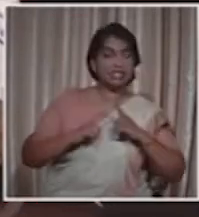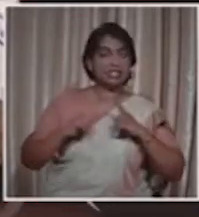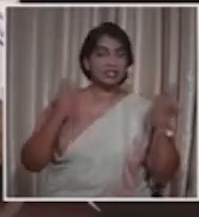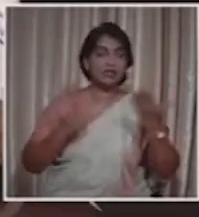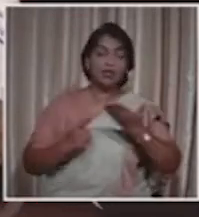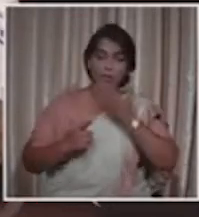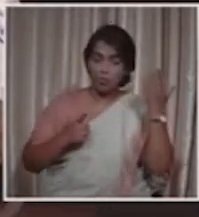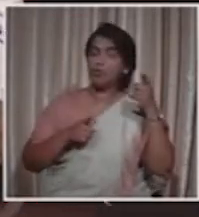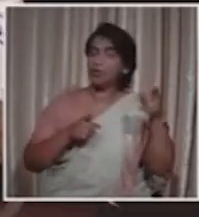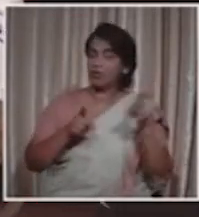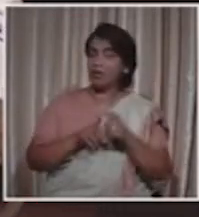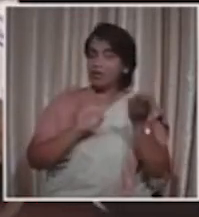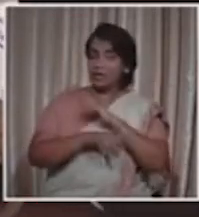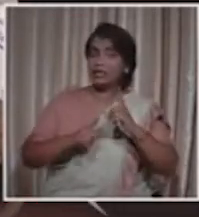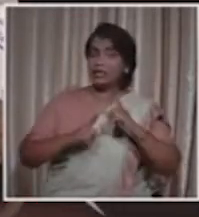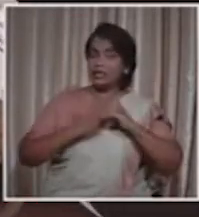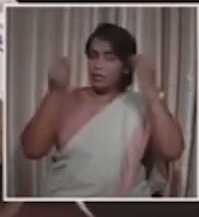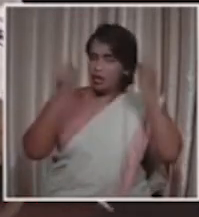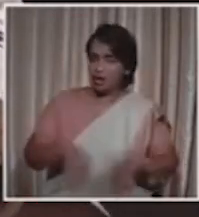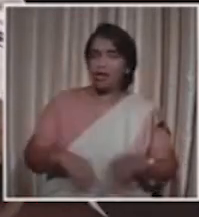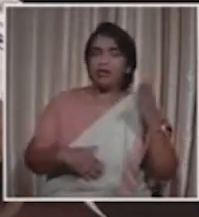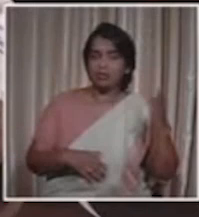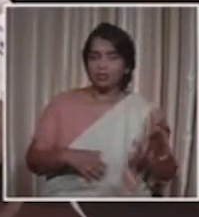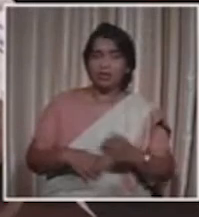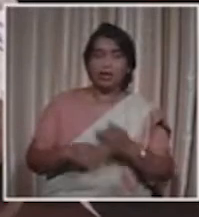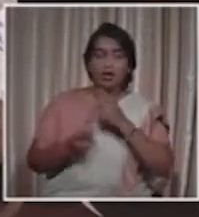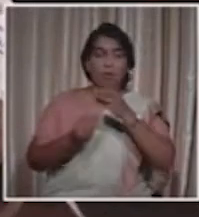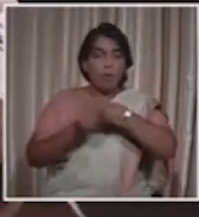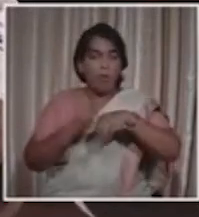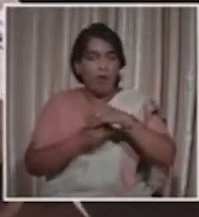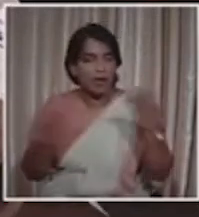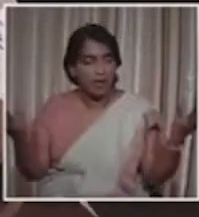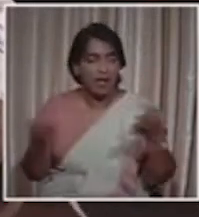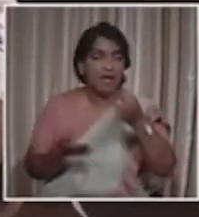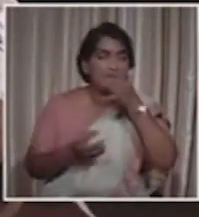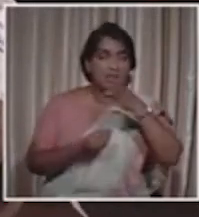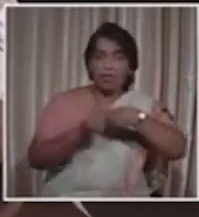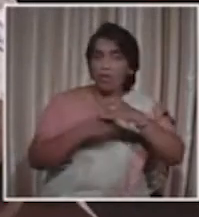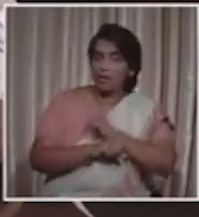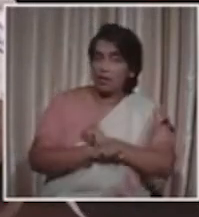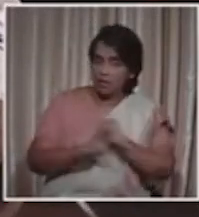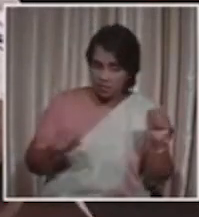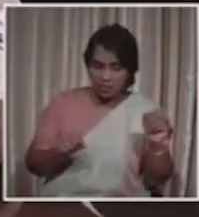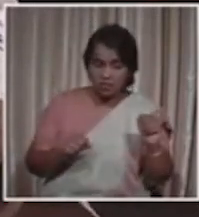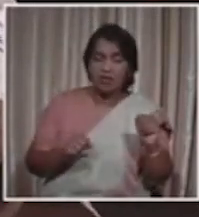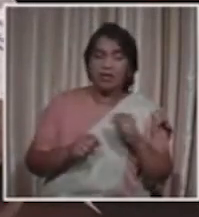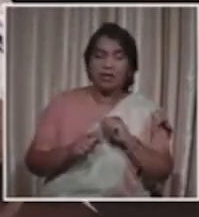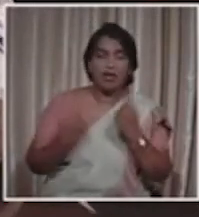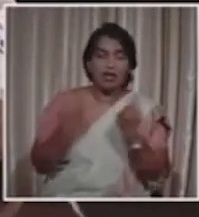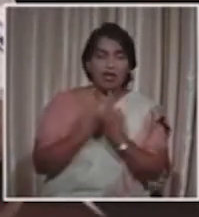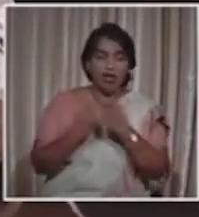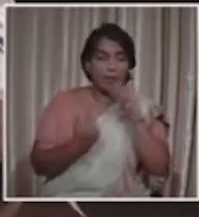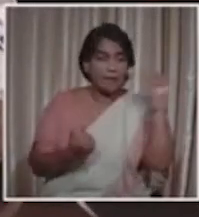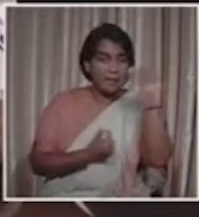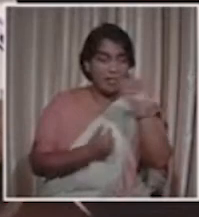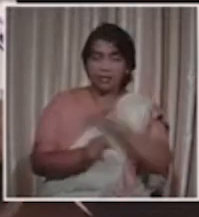වෙන ආකාරයට හිටපු ජීවිතේ නැති කරා, කෝර ටික නැති කරා, රසායන ද්‍රව්‍ය ටික නැති කරා, වර්ණාසන කෘමිනාශක නැති